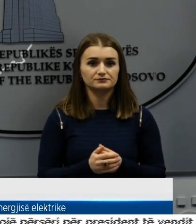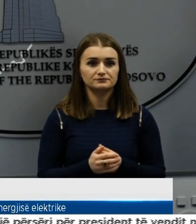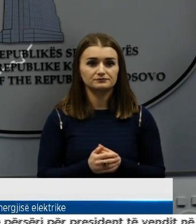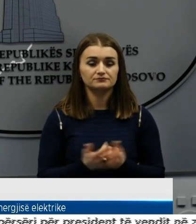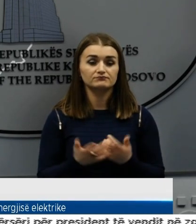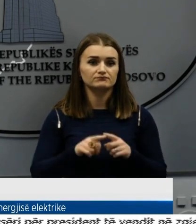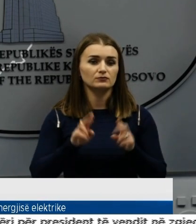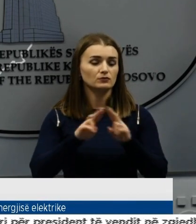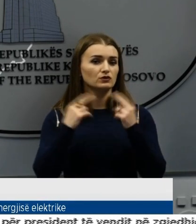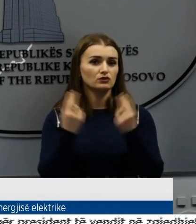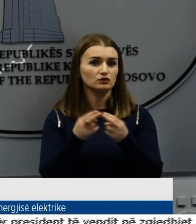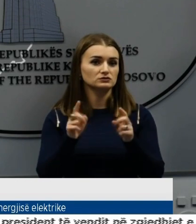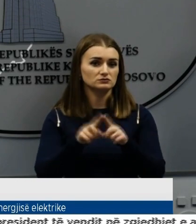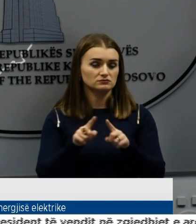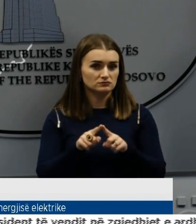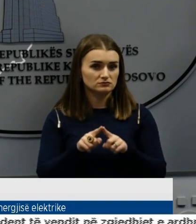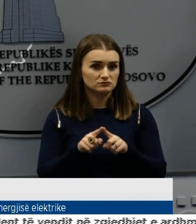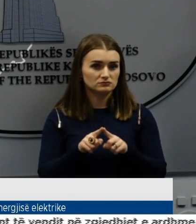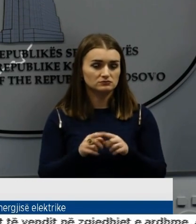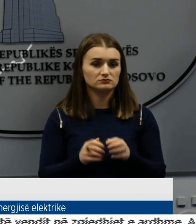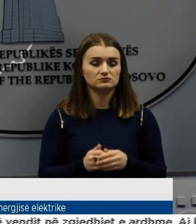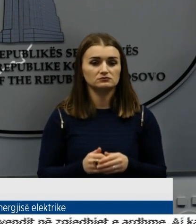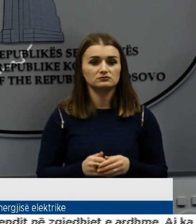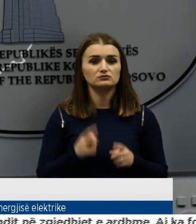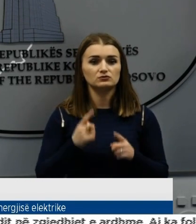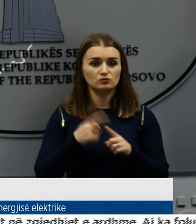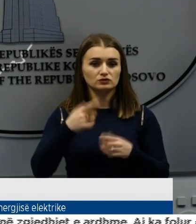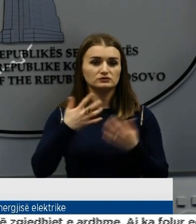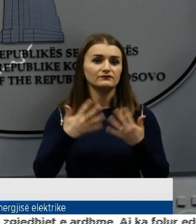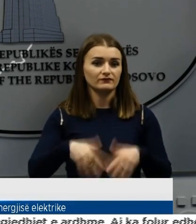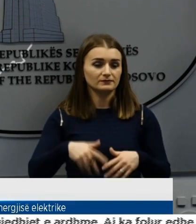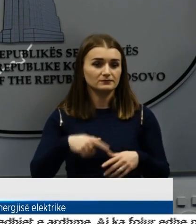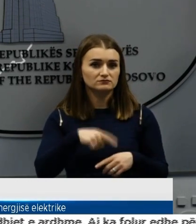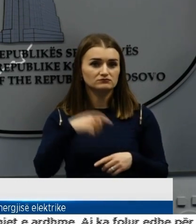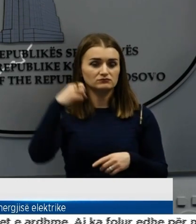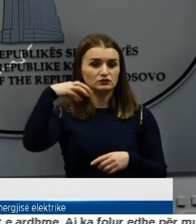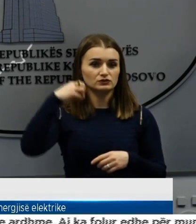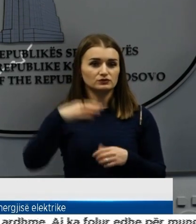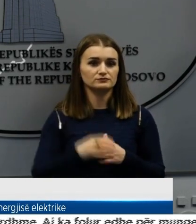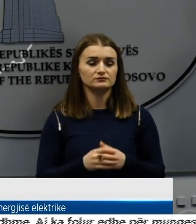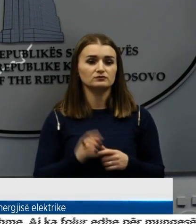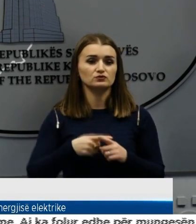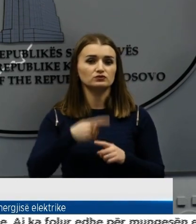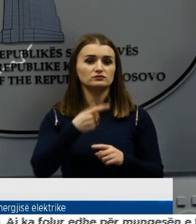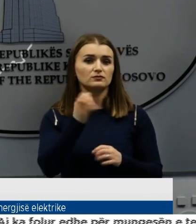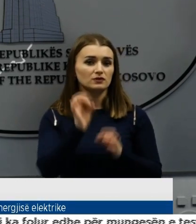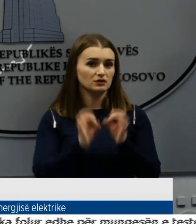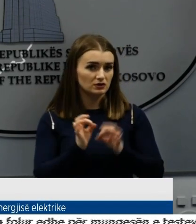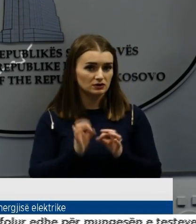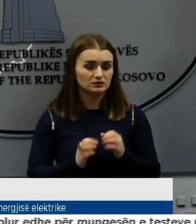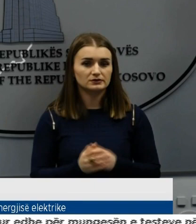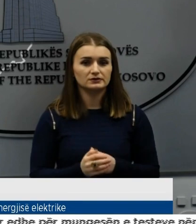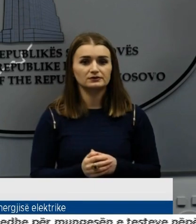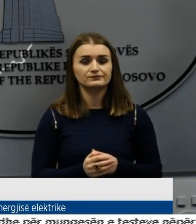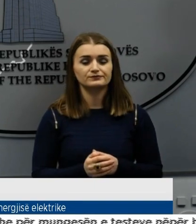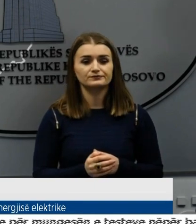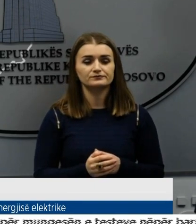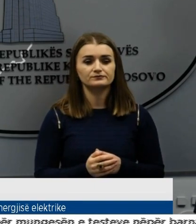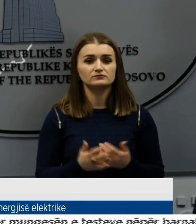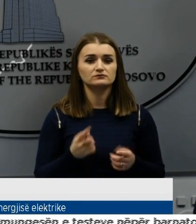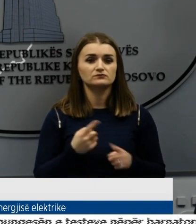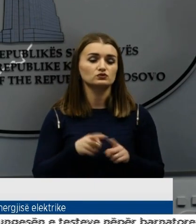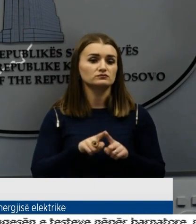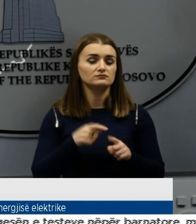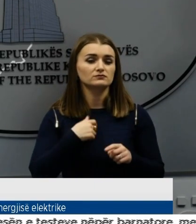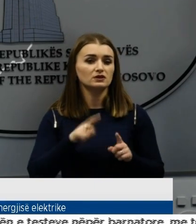botërore, edhe me ofertën, edhe me prodhimin e energjisë dhe me çmimet siç e përmenda, dhe rrjedhimisht ne javë pas jave po e